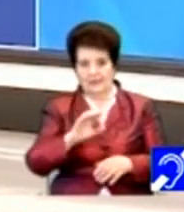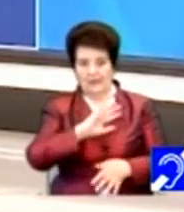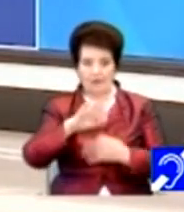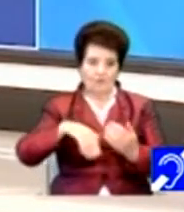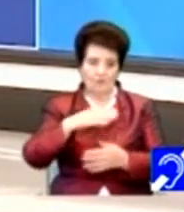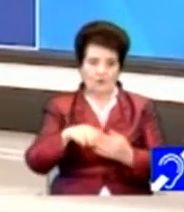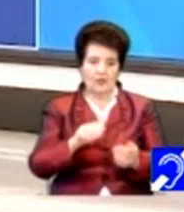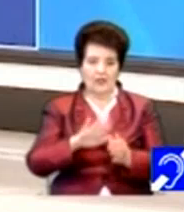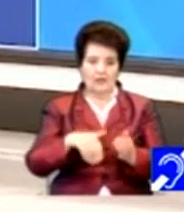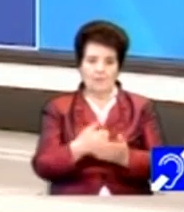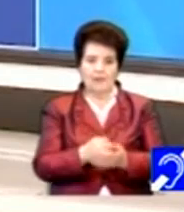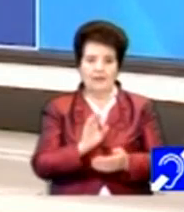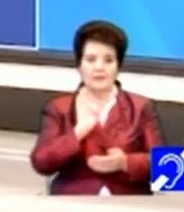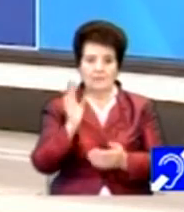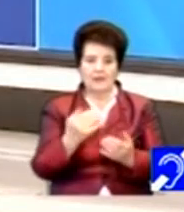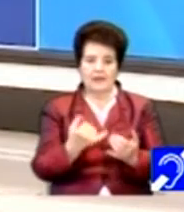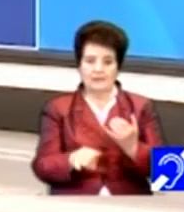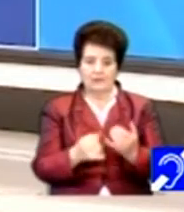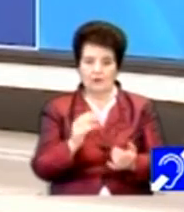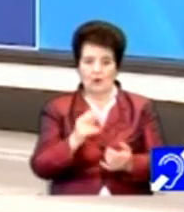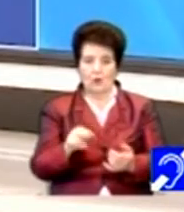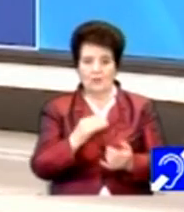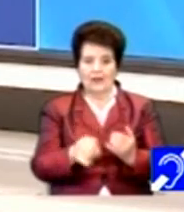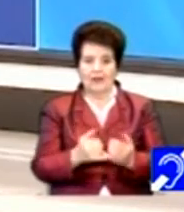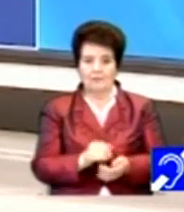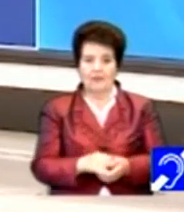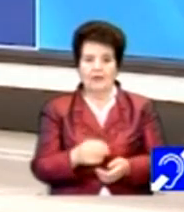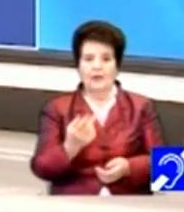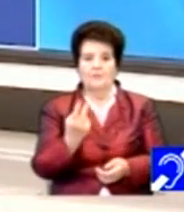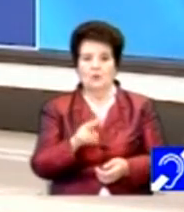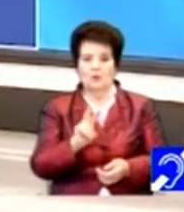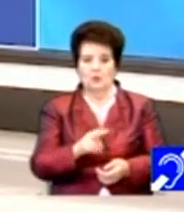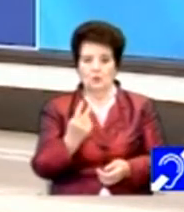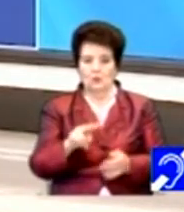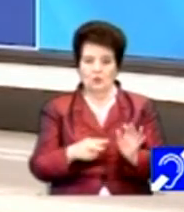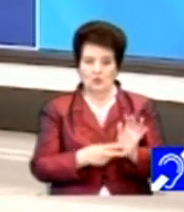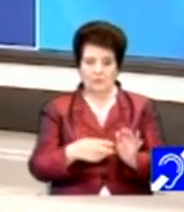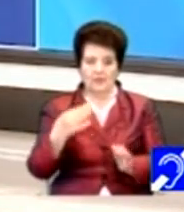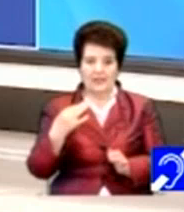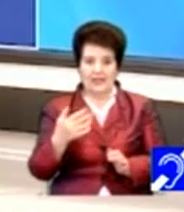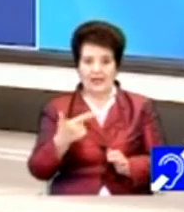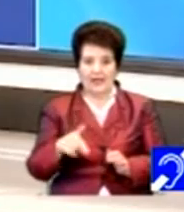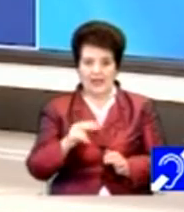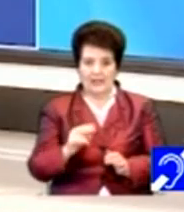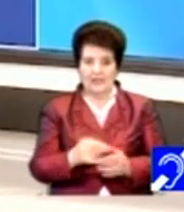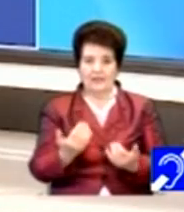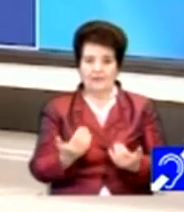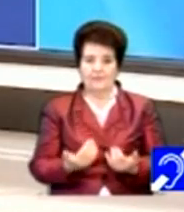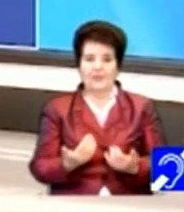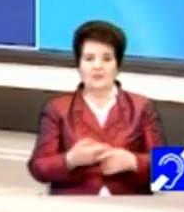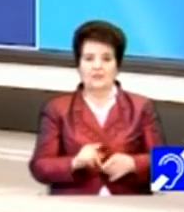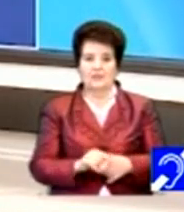până marți dimineața, iar maximele vor oscila între 22 și 27 de grade Celsius. Atât pentru moment, sunt